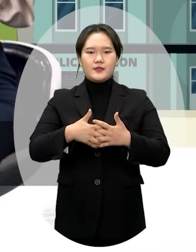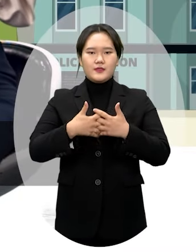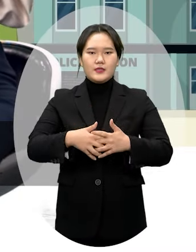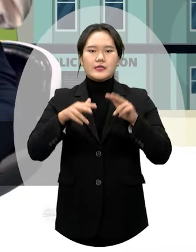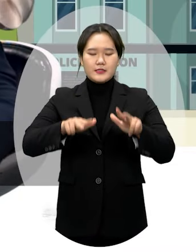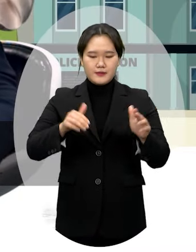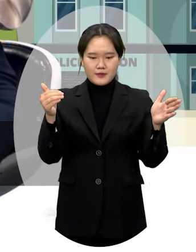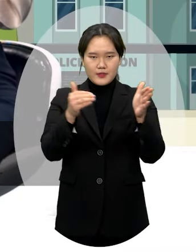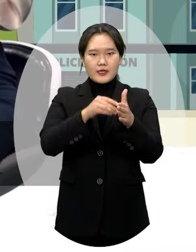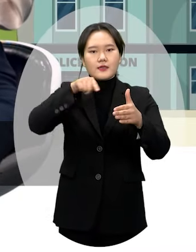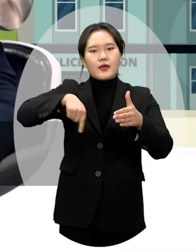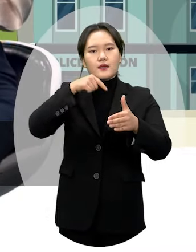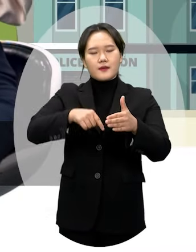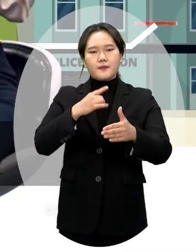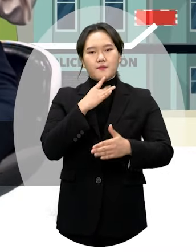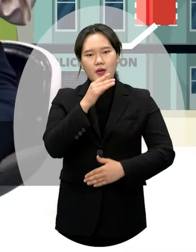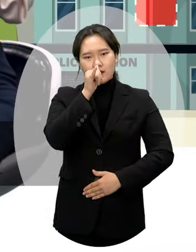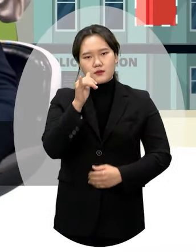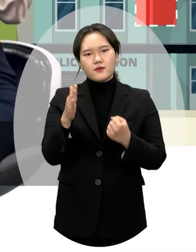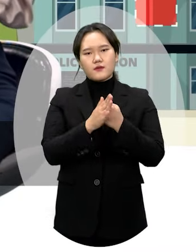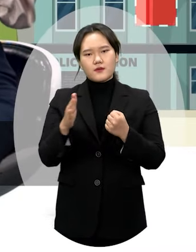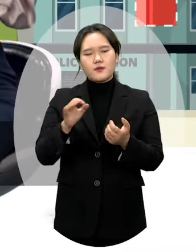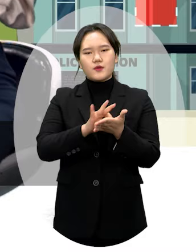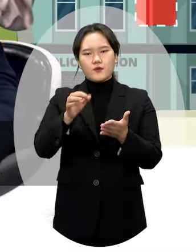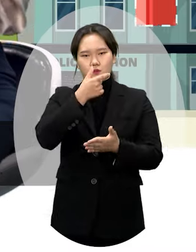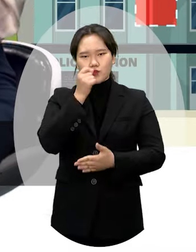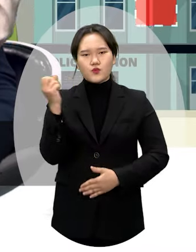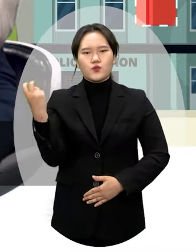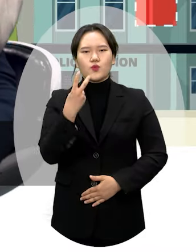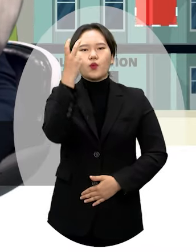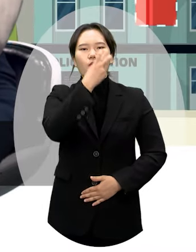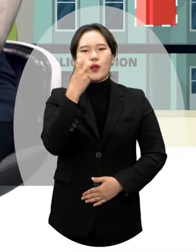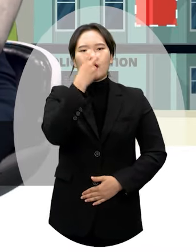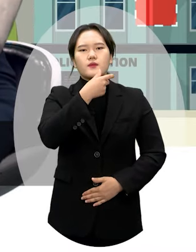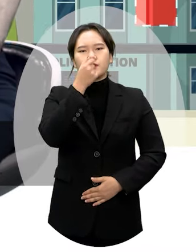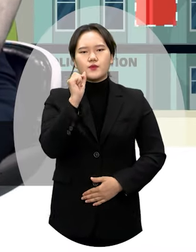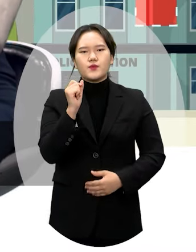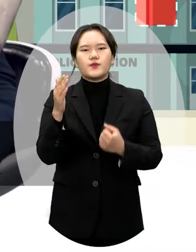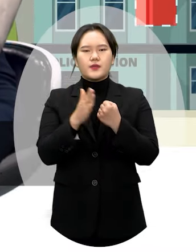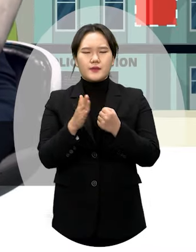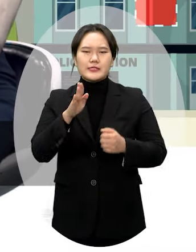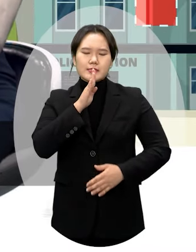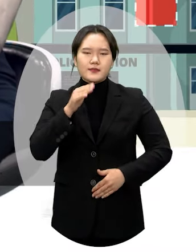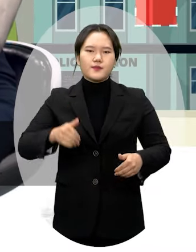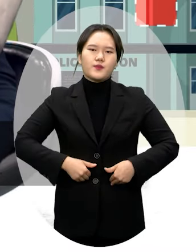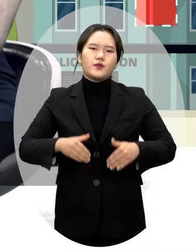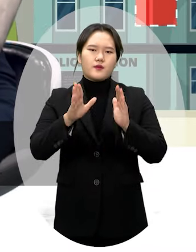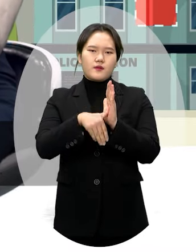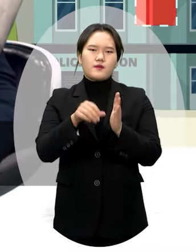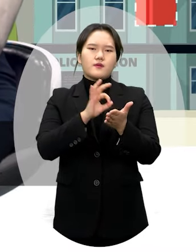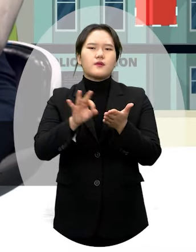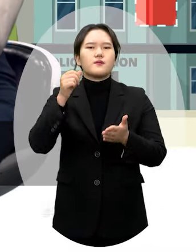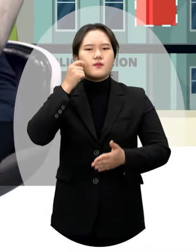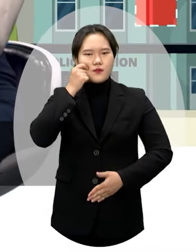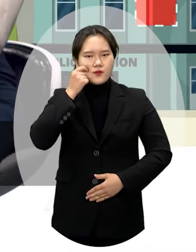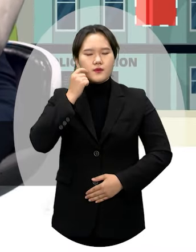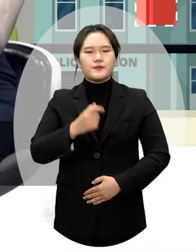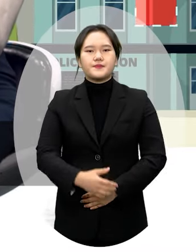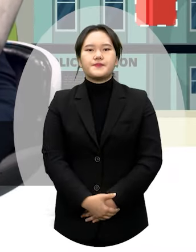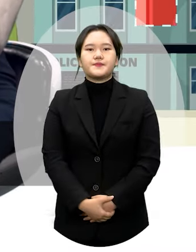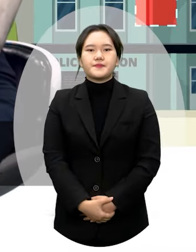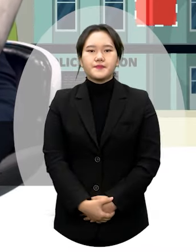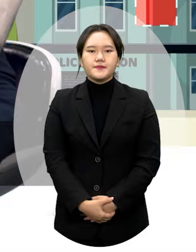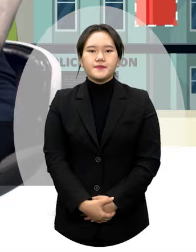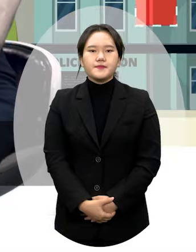그동안 AED는 실내에만 설치되어 접근성이 떨어지고 또 부실한 관리로 정작 필요한 순간에 무용지물이 되는